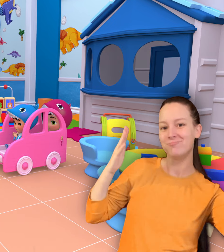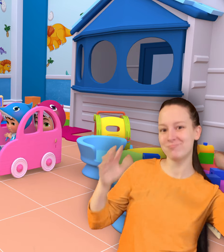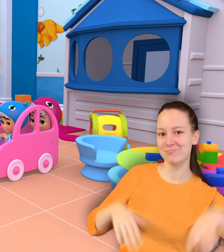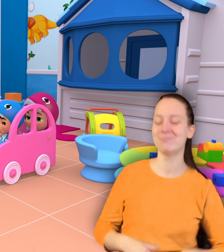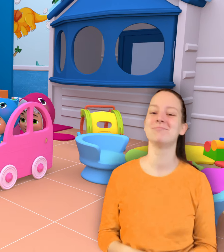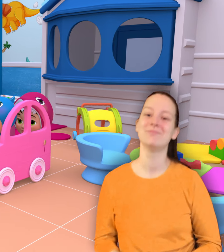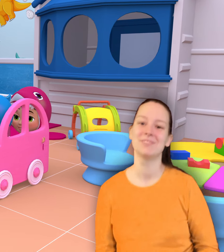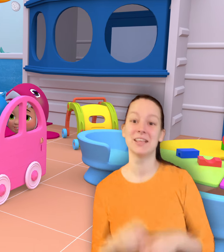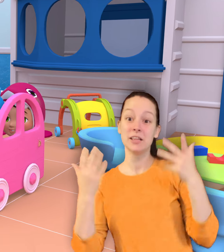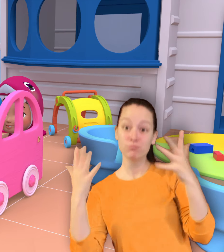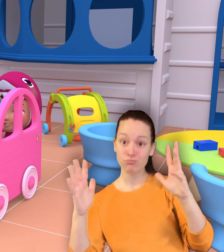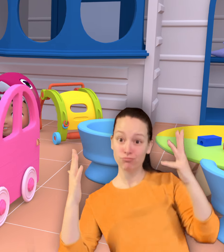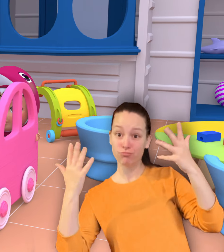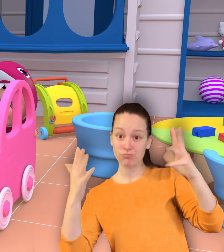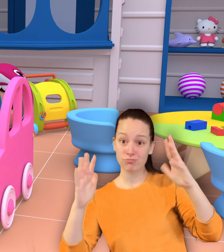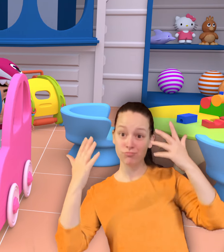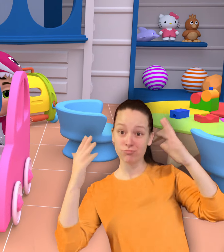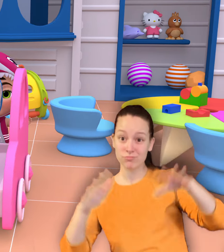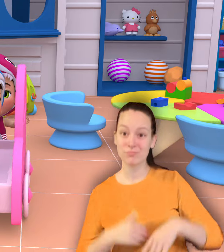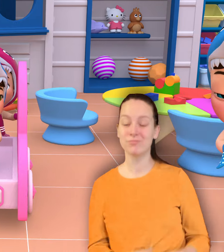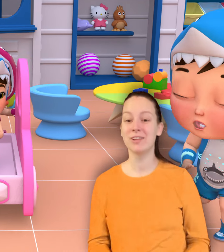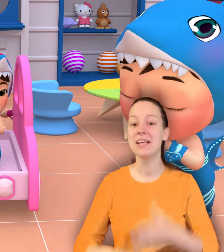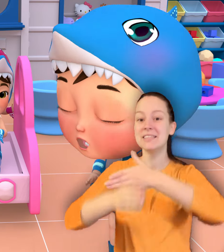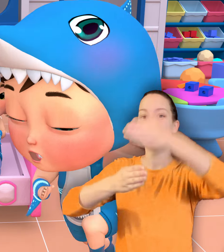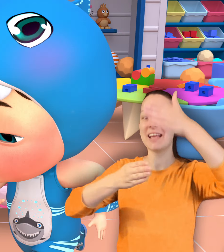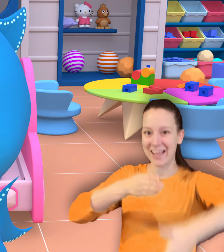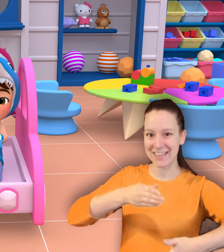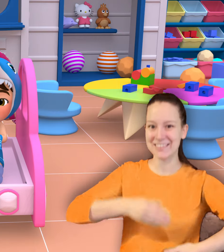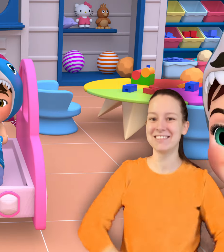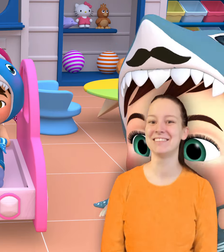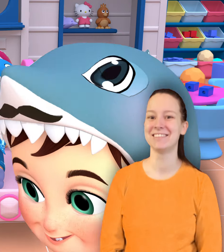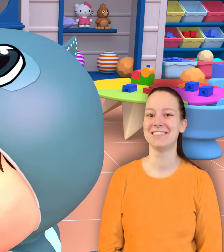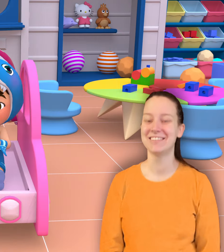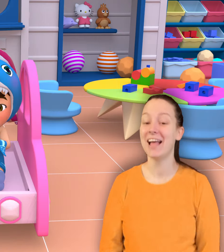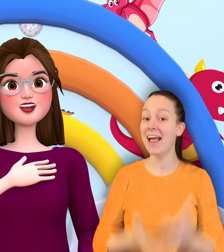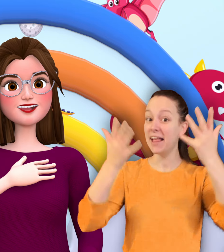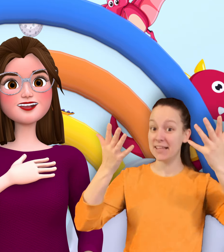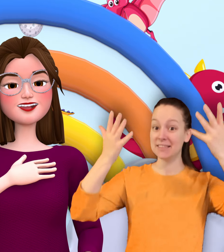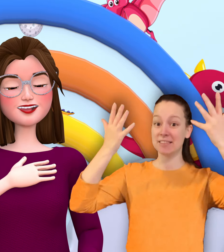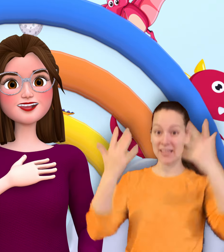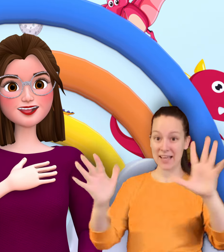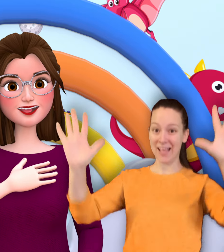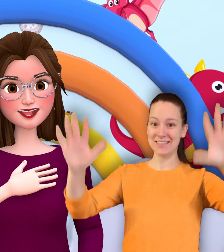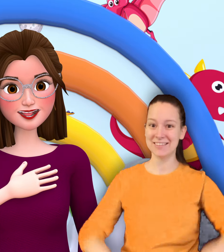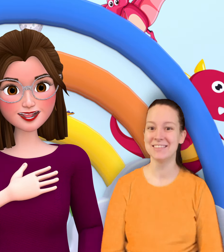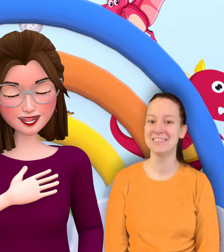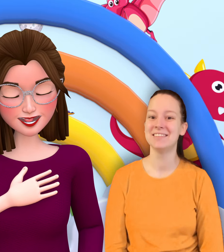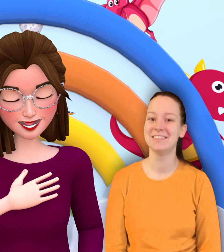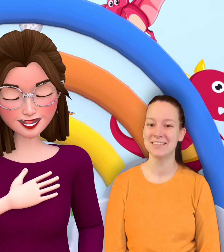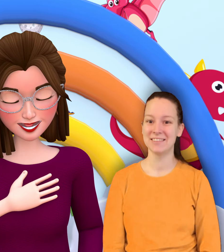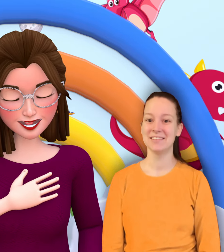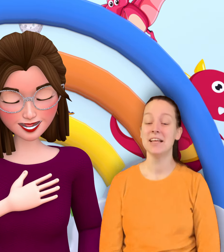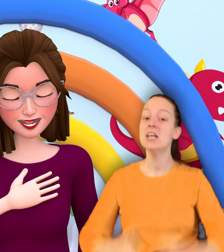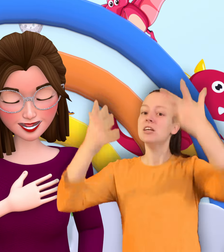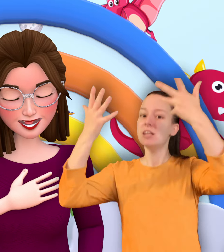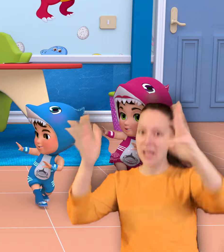嬉しい楽しい驚終わり